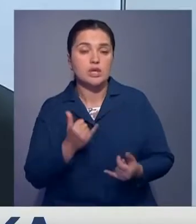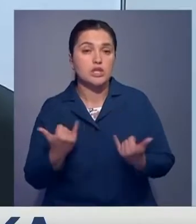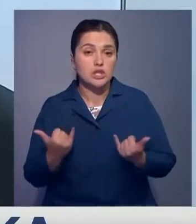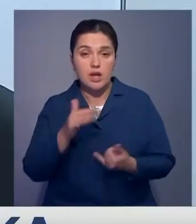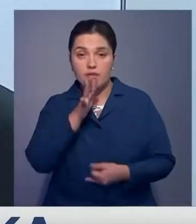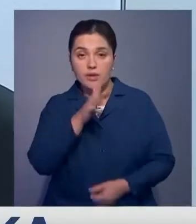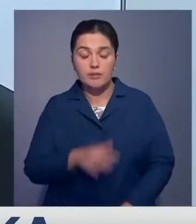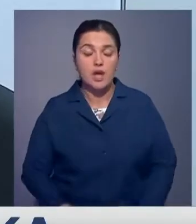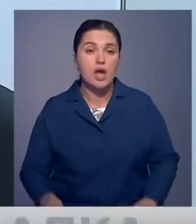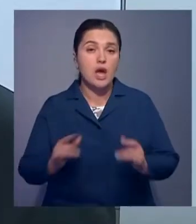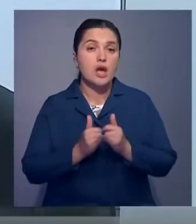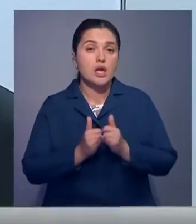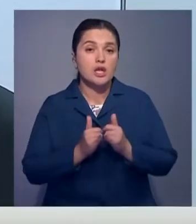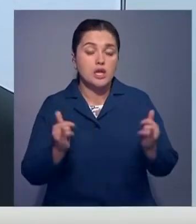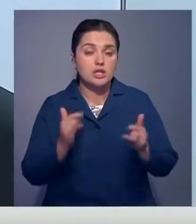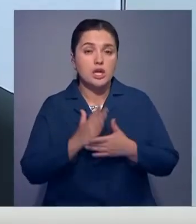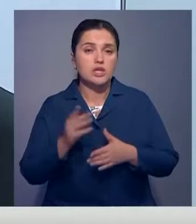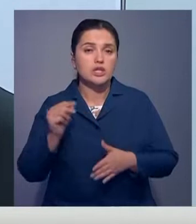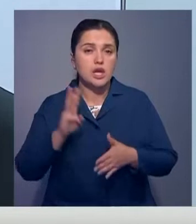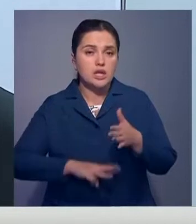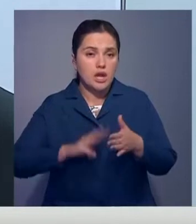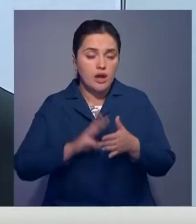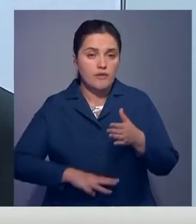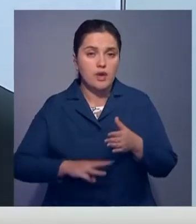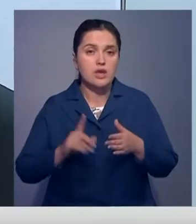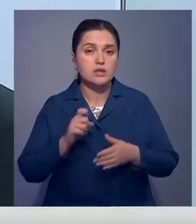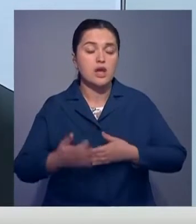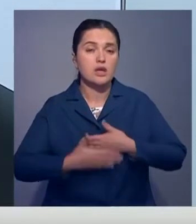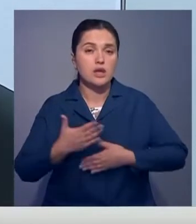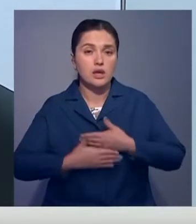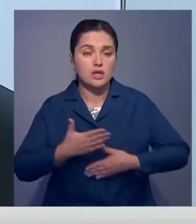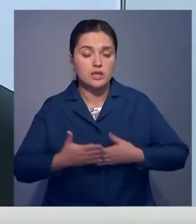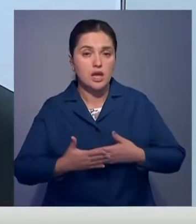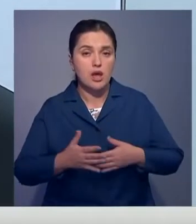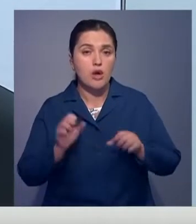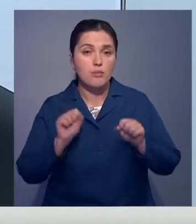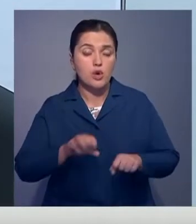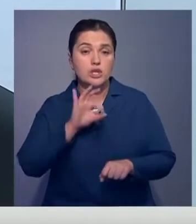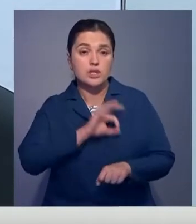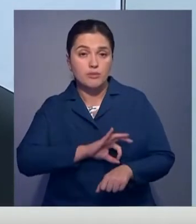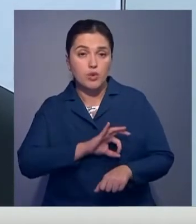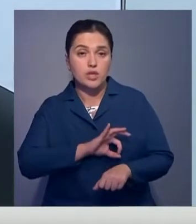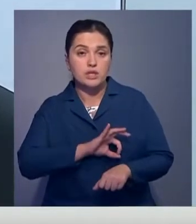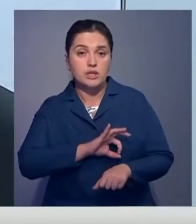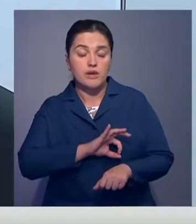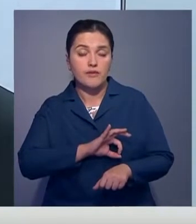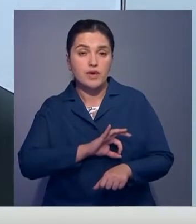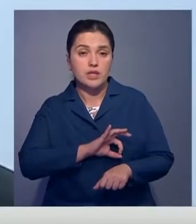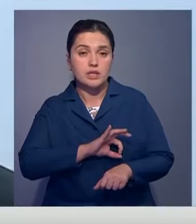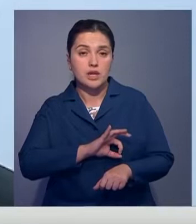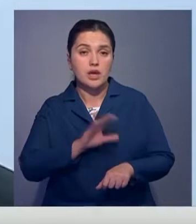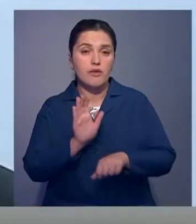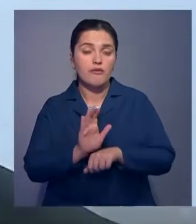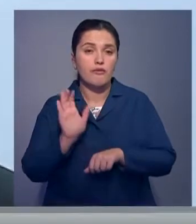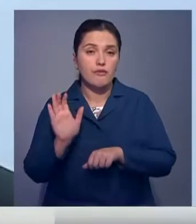частности это расширение а штрафных санкций закона за наказание можно использовать такой институт как высоко